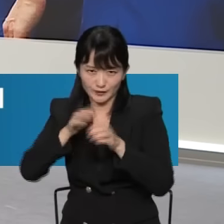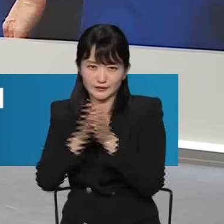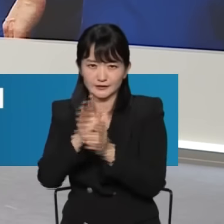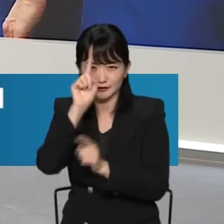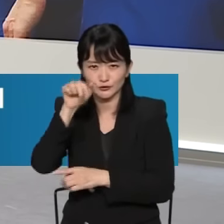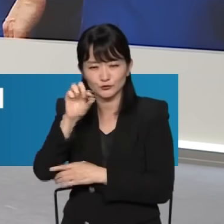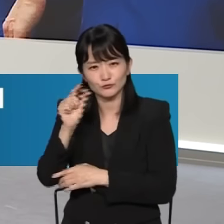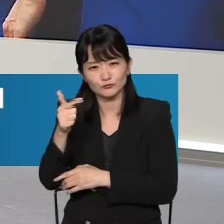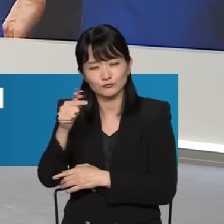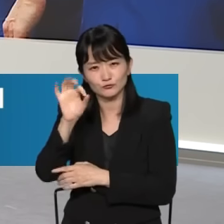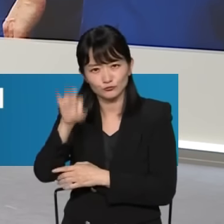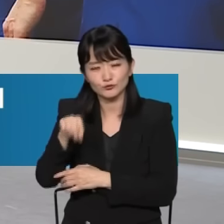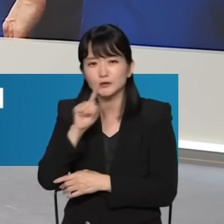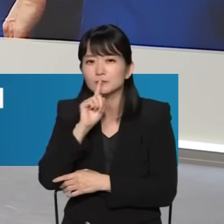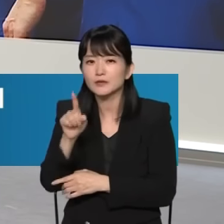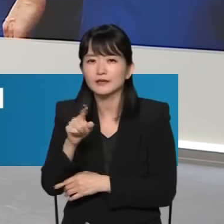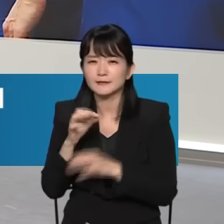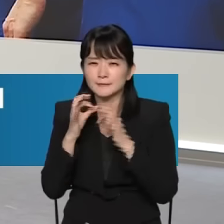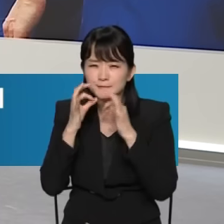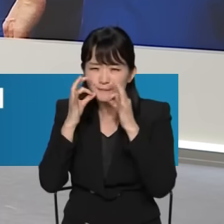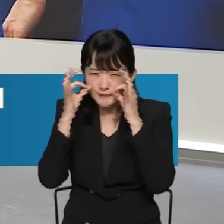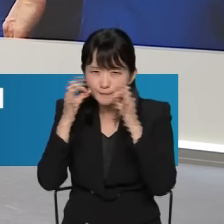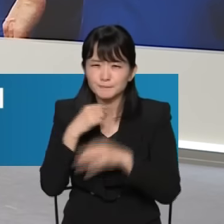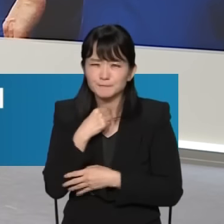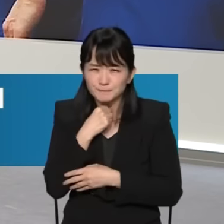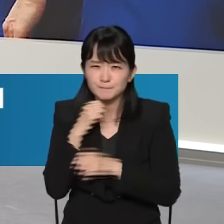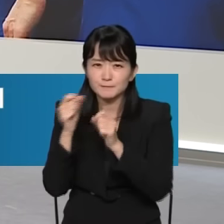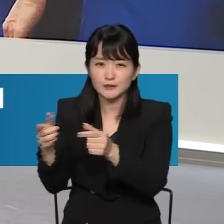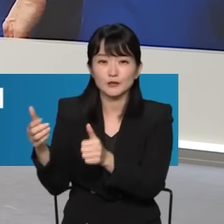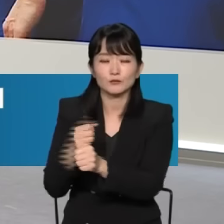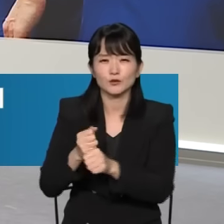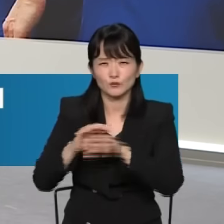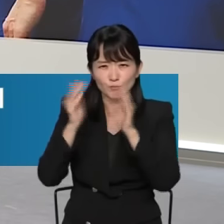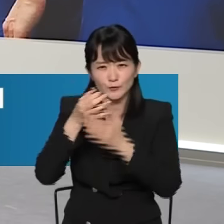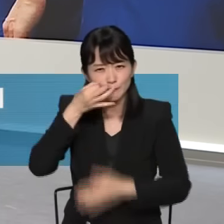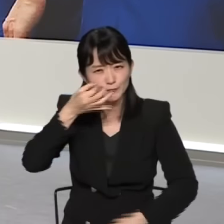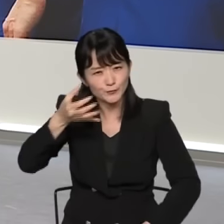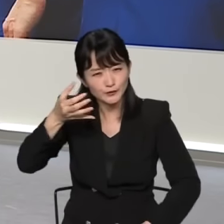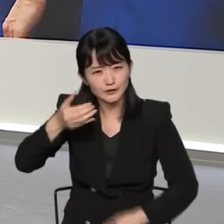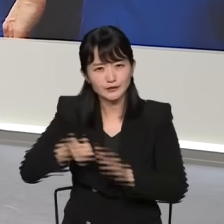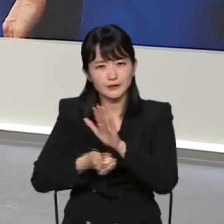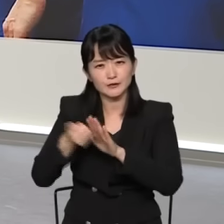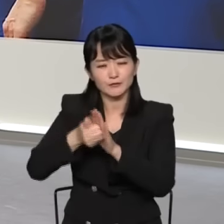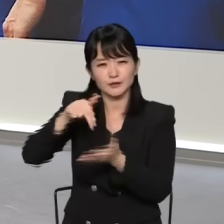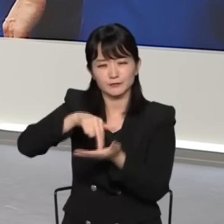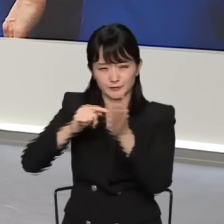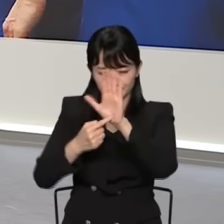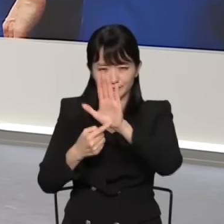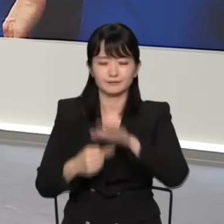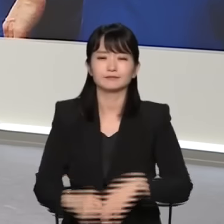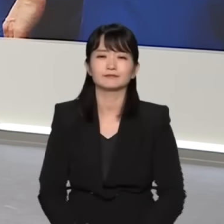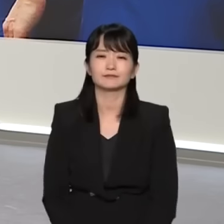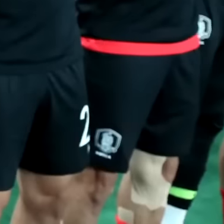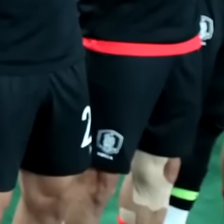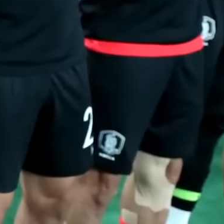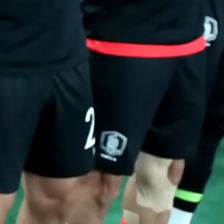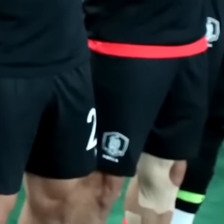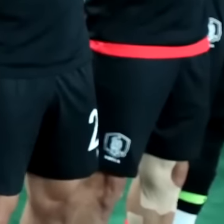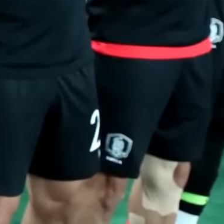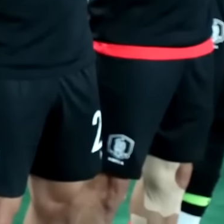말입니다. 간절했던 기회를 잡은 이승우는 모든 걸 보여주고 싶다는 포부를 밝혔습니다. 임예은 기자입니다.